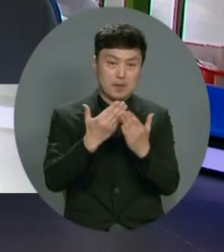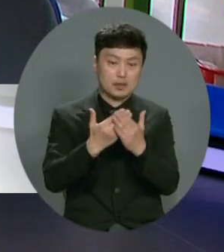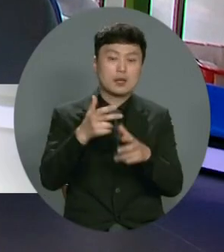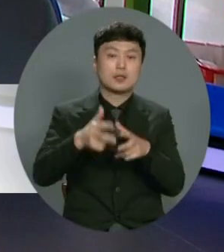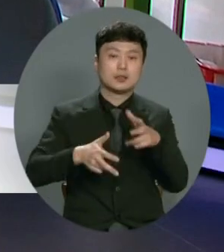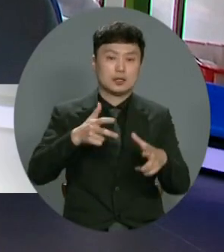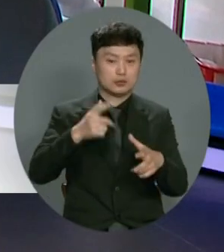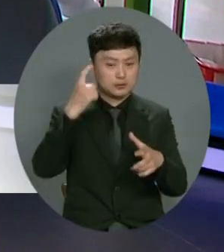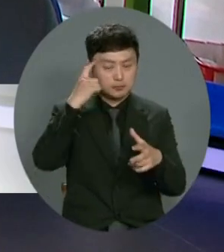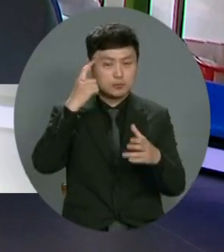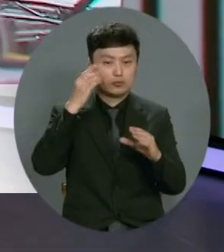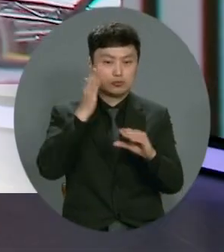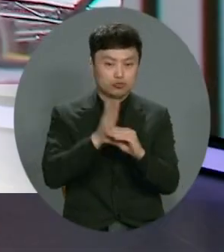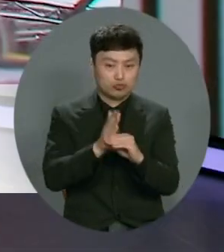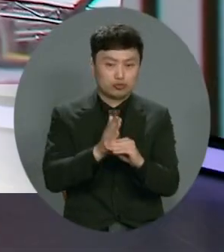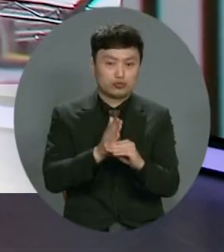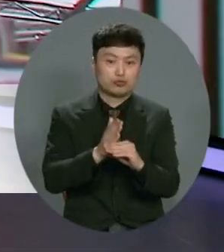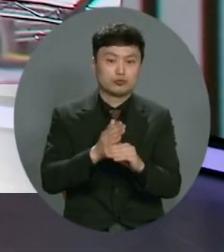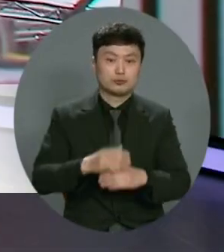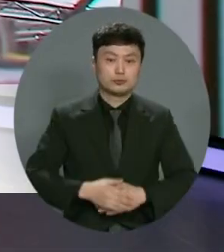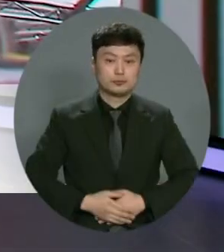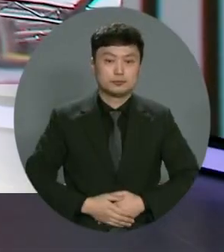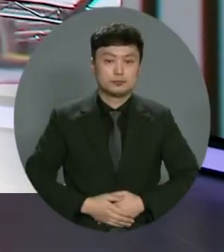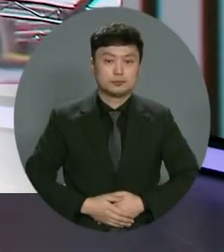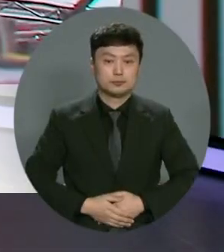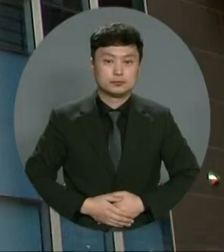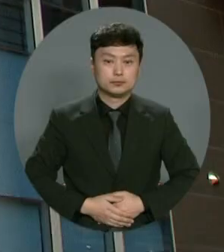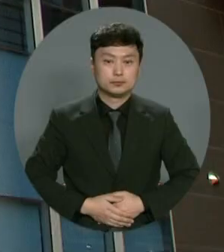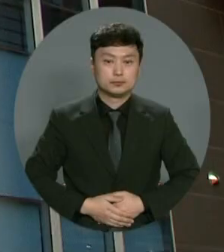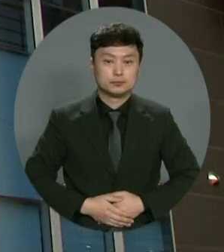주목받고 있습니다. 보도에 신병철 기자입니다.